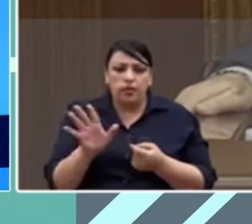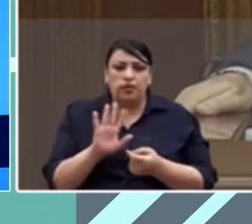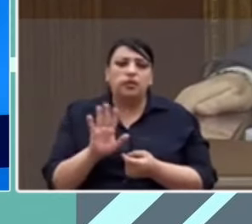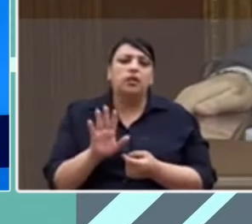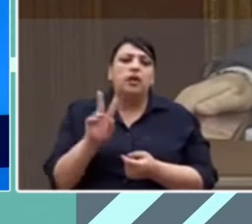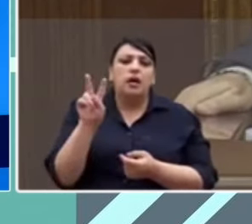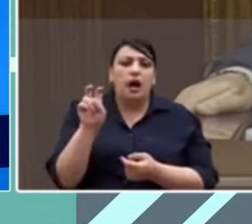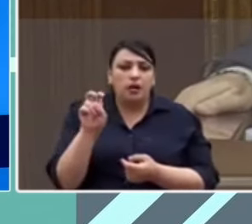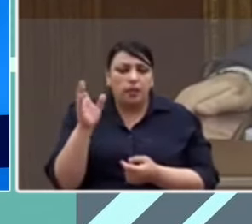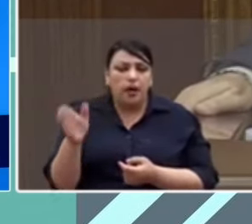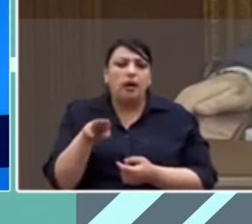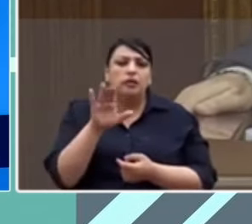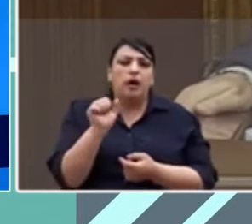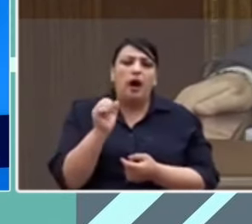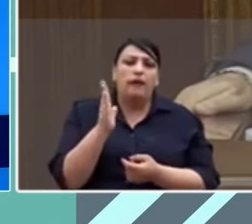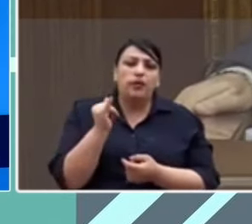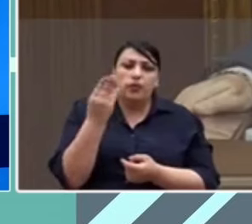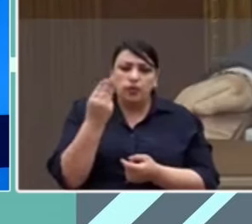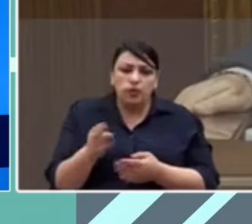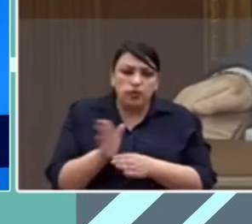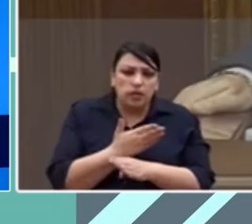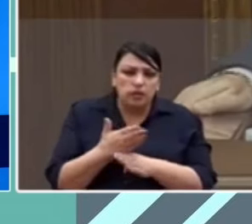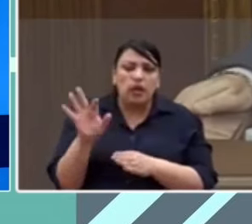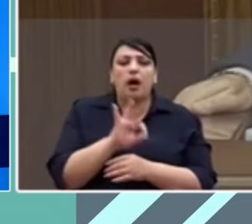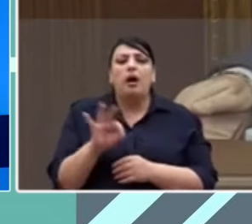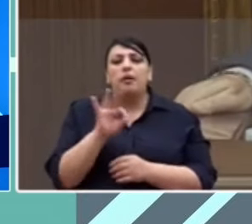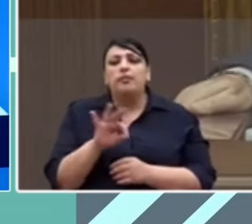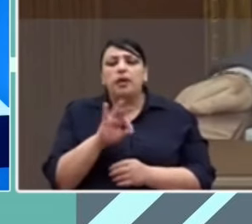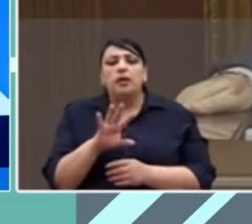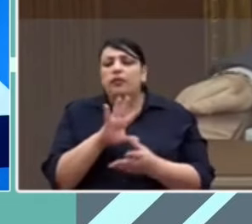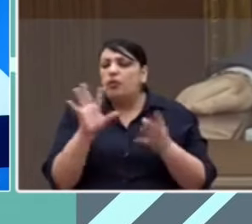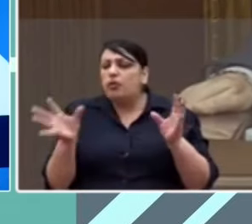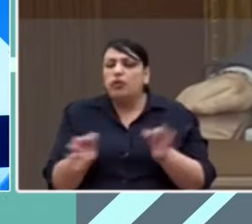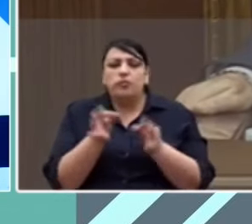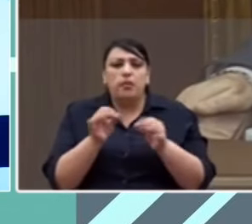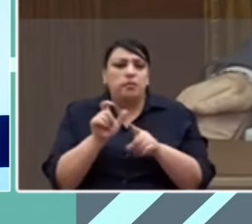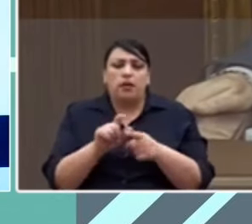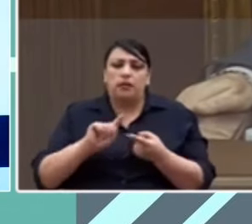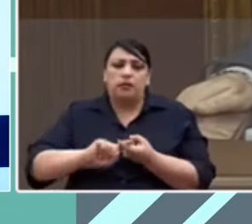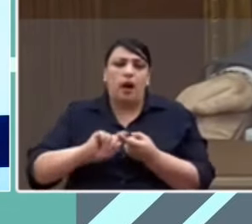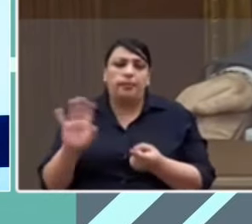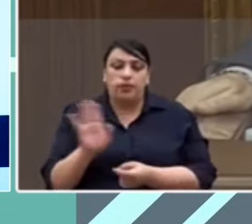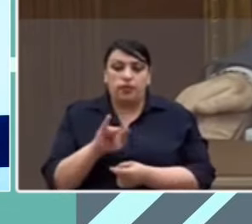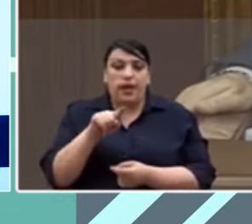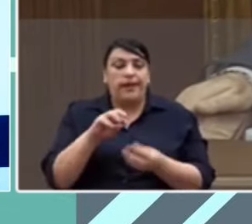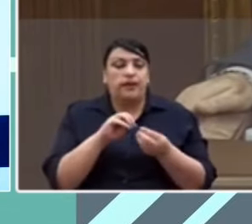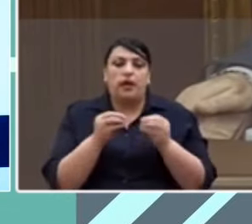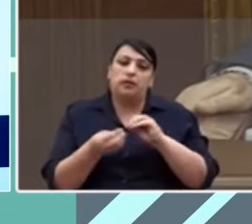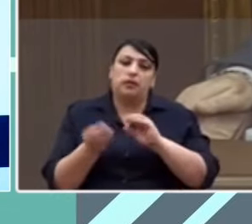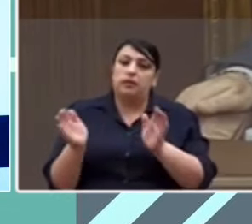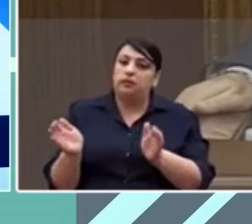21-ի երկրորդ հանրաքվեով մենք փորձելու ենք ուղղել այն բազմաթիվ սխալները, որոնք մենք ունեցել ենք վերջին